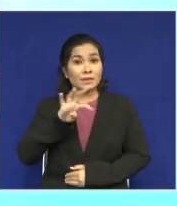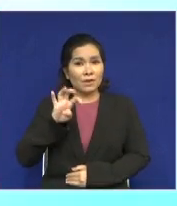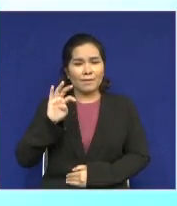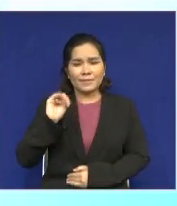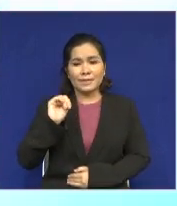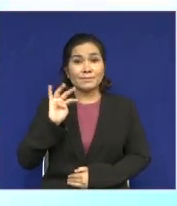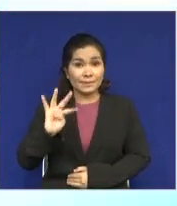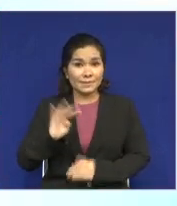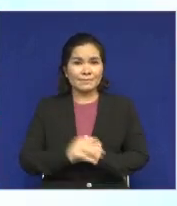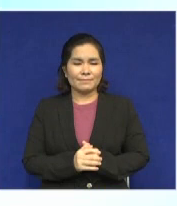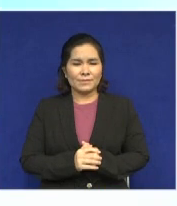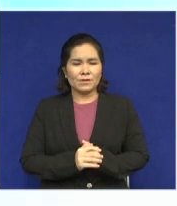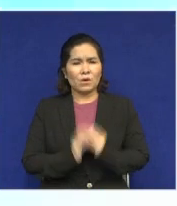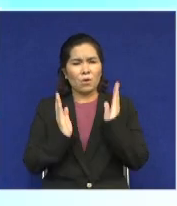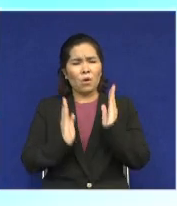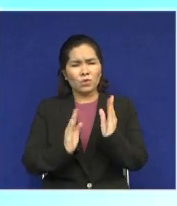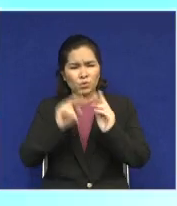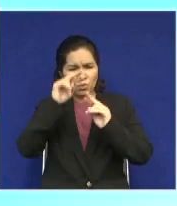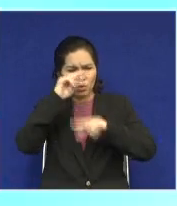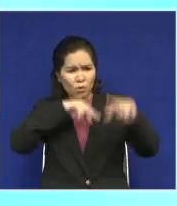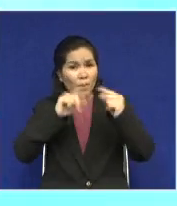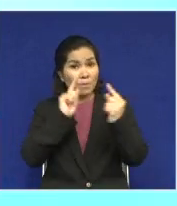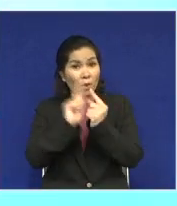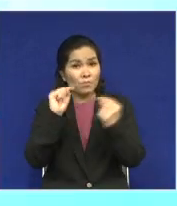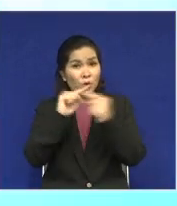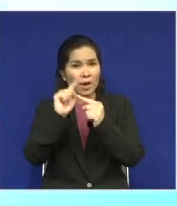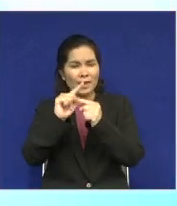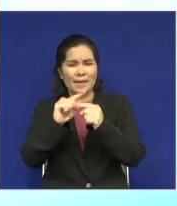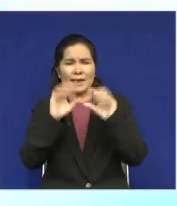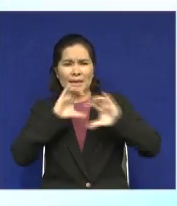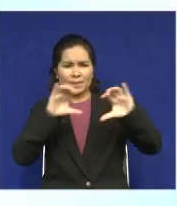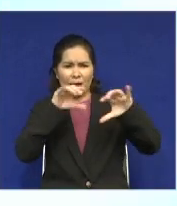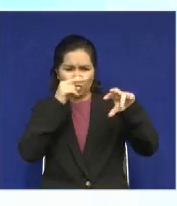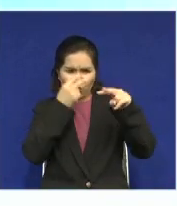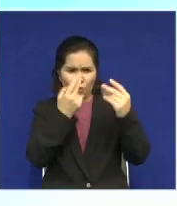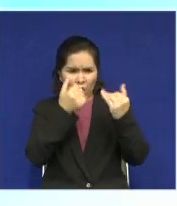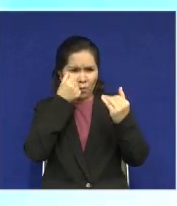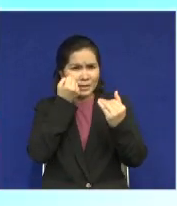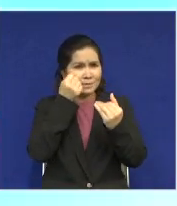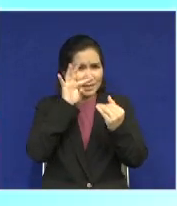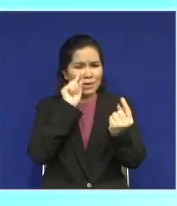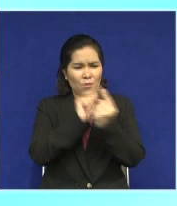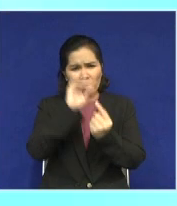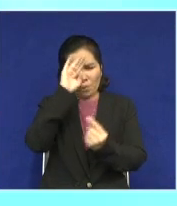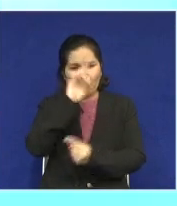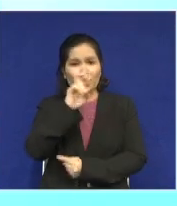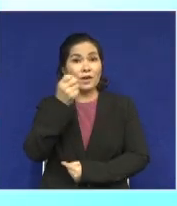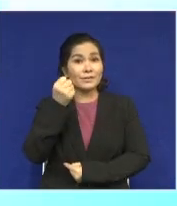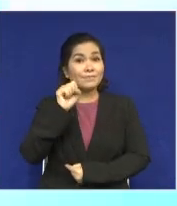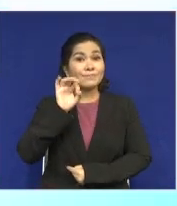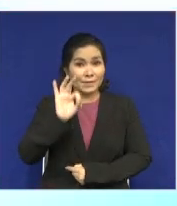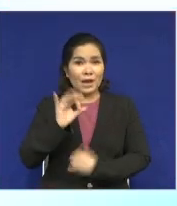2,444 รายเป็นผู้ป่วยที่ตรวจพบในสถานที่เฝ้าระวังที่รัฐจัดให้219ราย